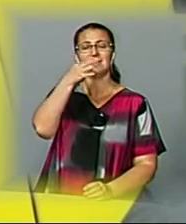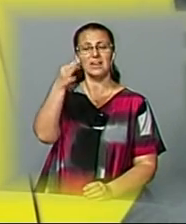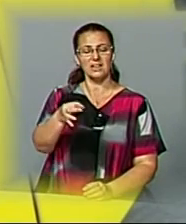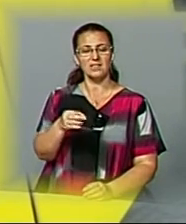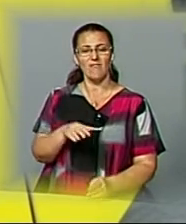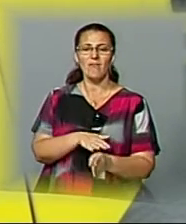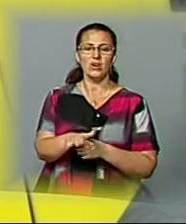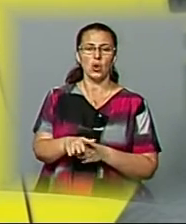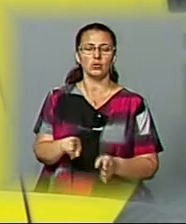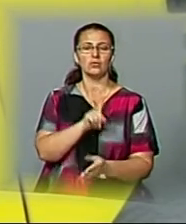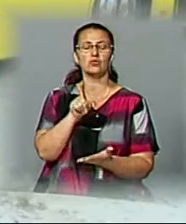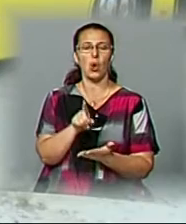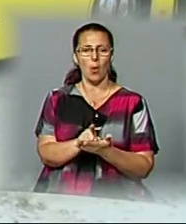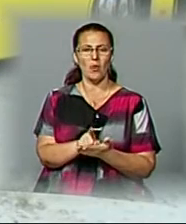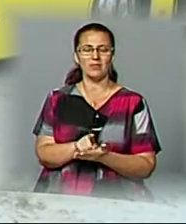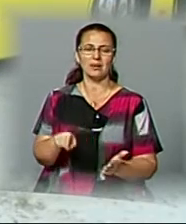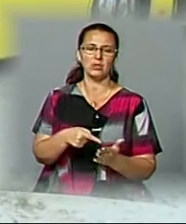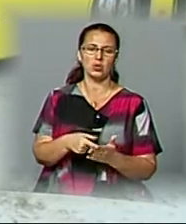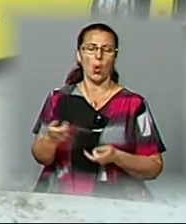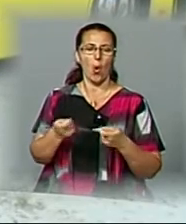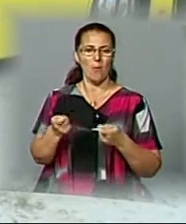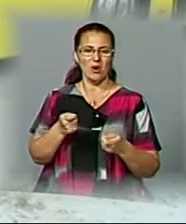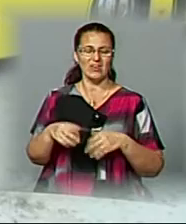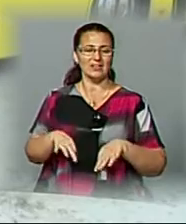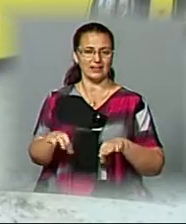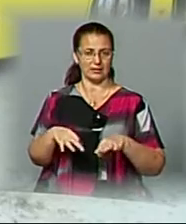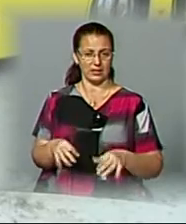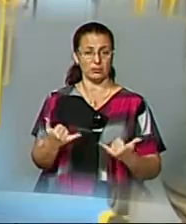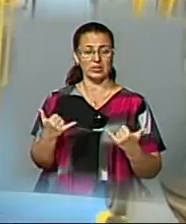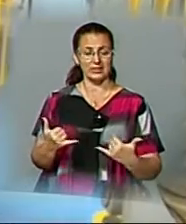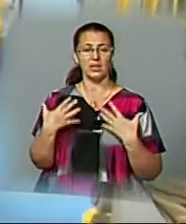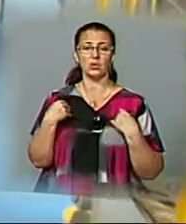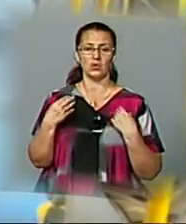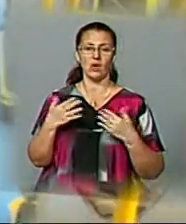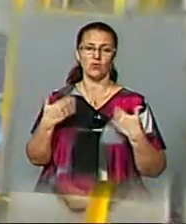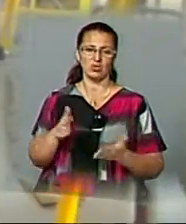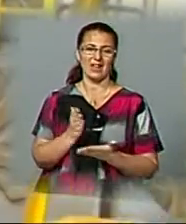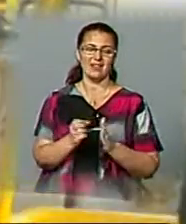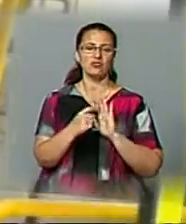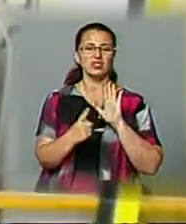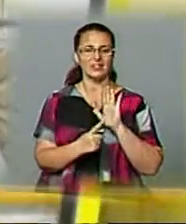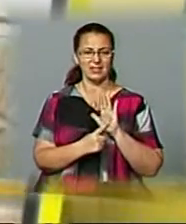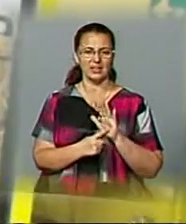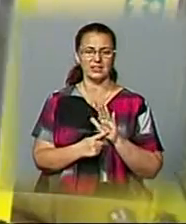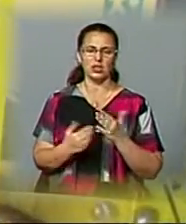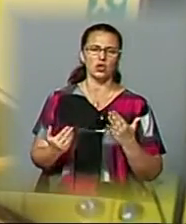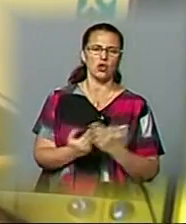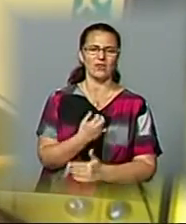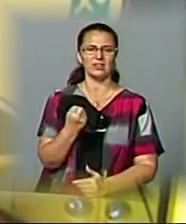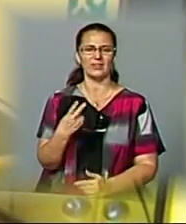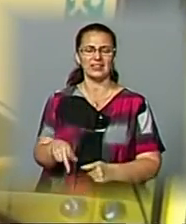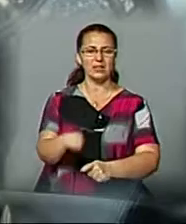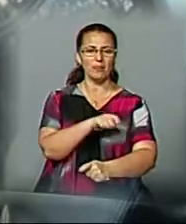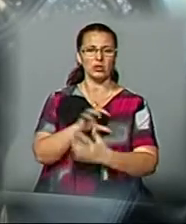обов'язків начальника міського управління транспорту Олег Партика. Наразі у Львові вже є 16 нових 12-метрових